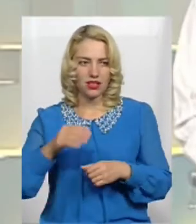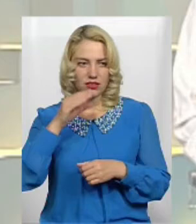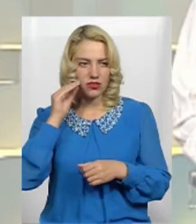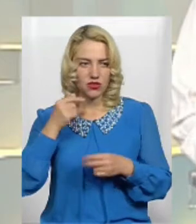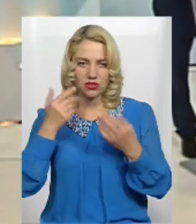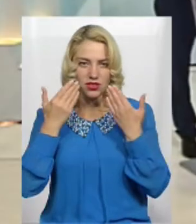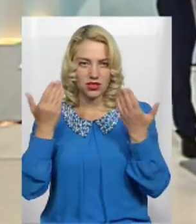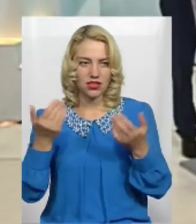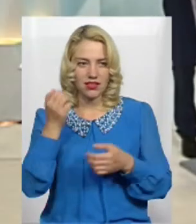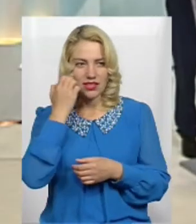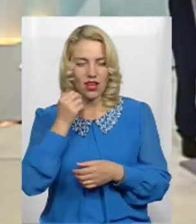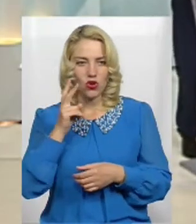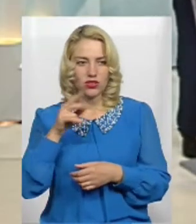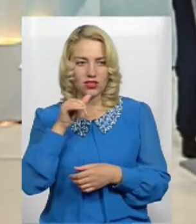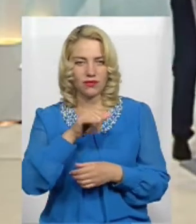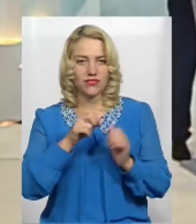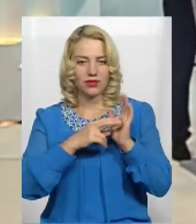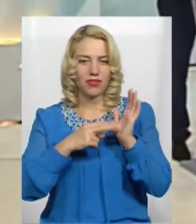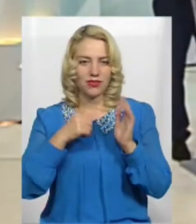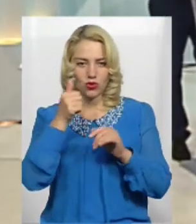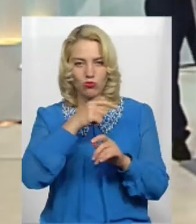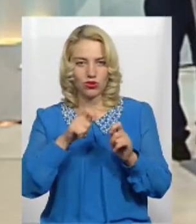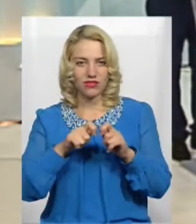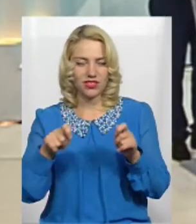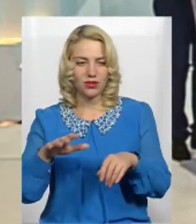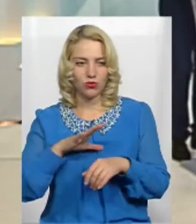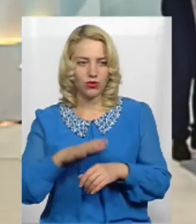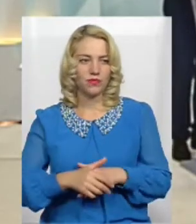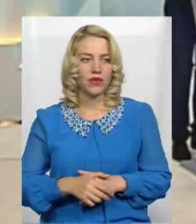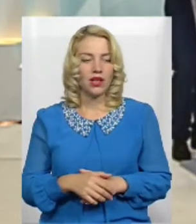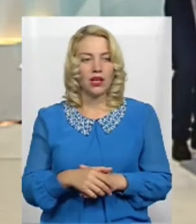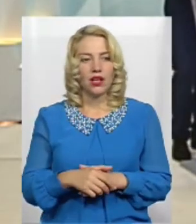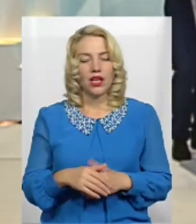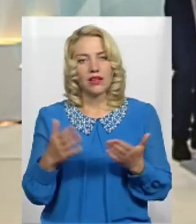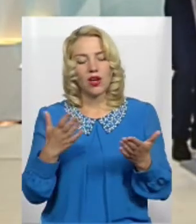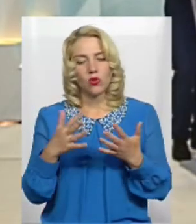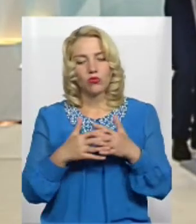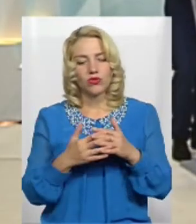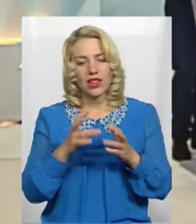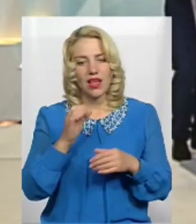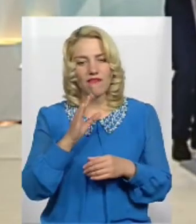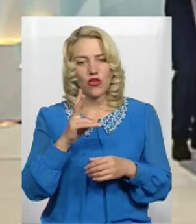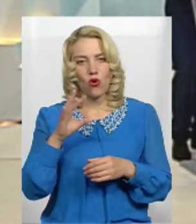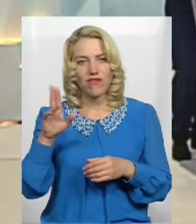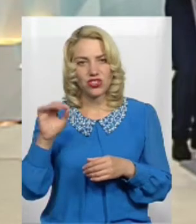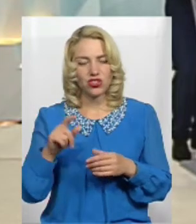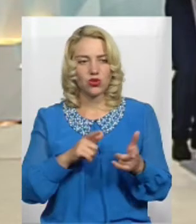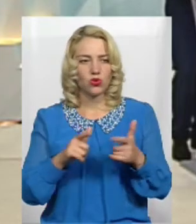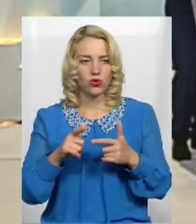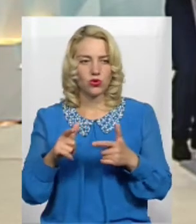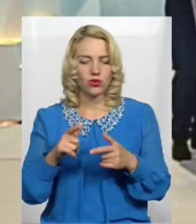Знаєте, на жаль, не знаю. В Старокостянтинові, там, в 17-му році його відкрили. І в якому селі на Віньковеччині